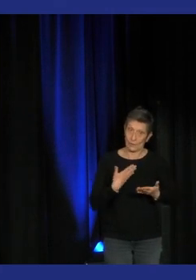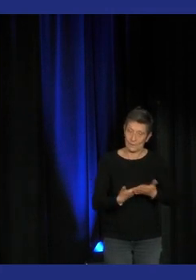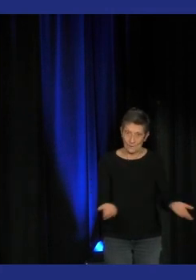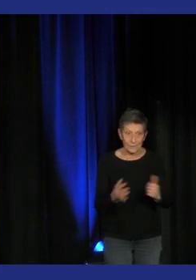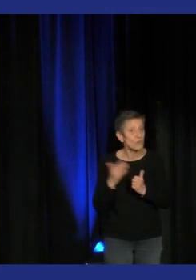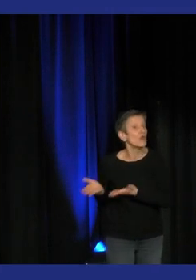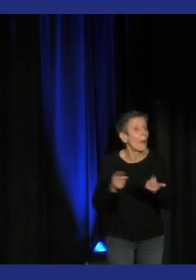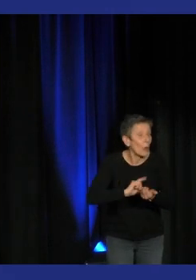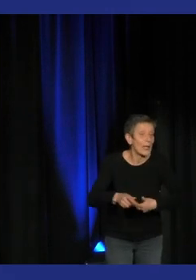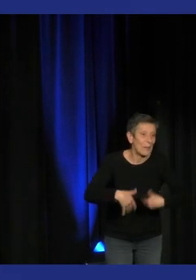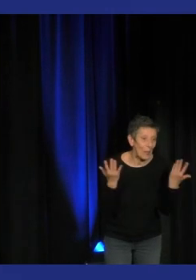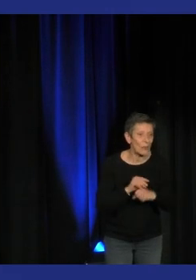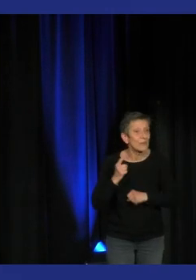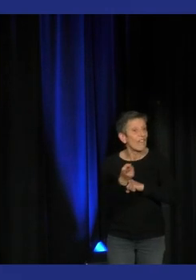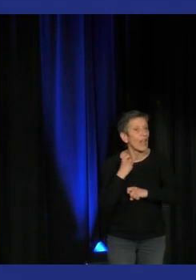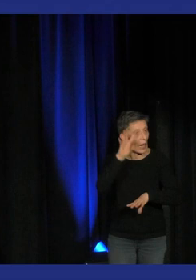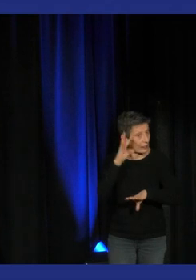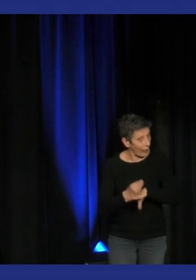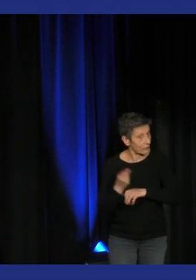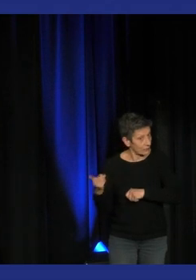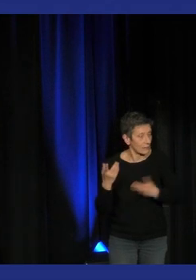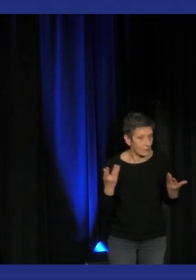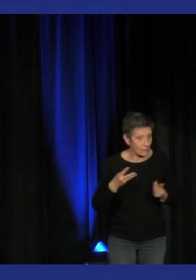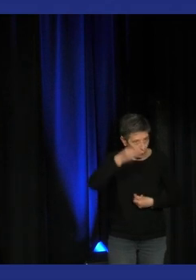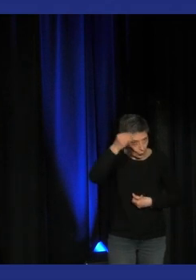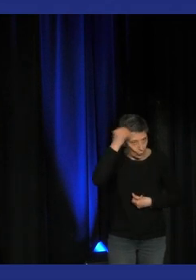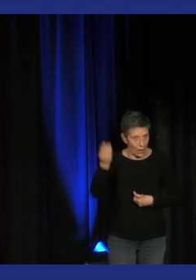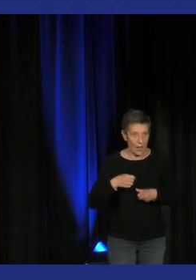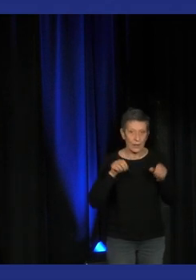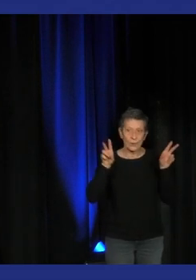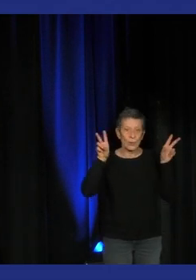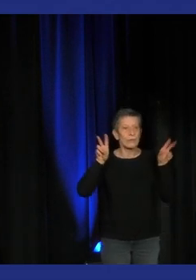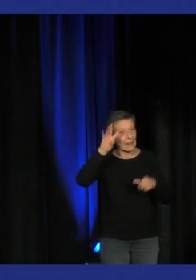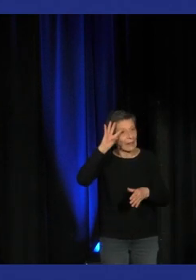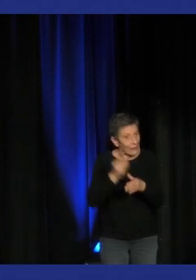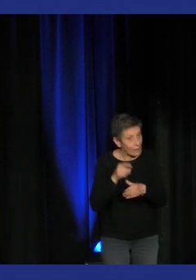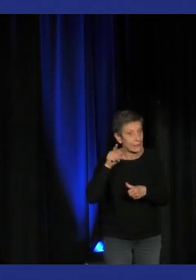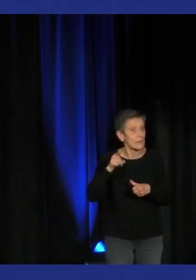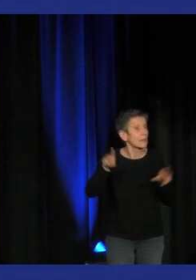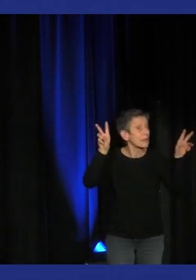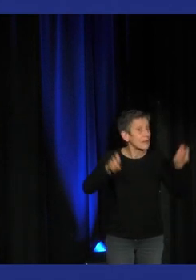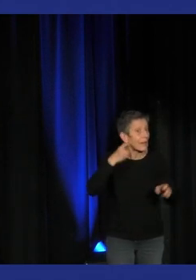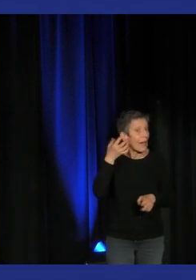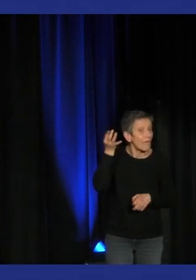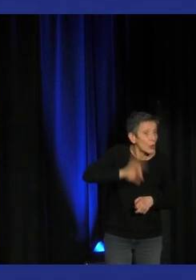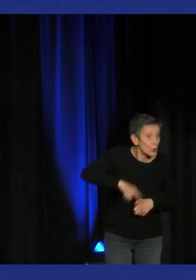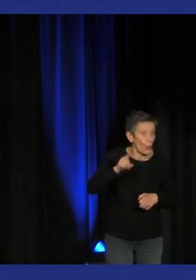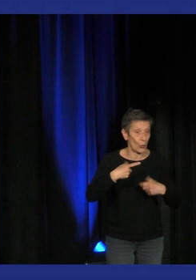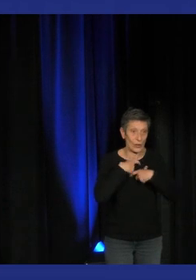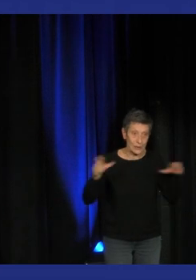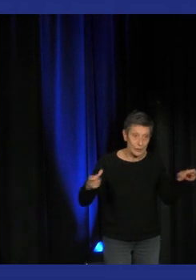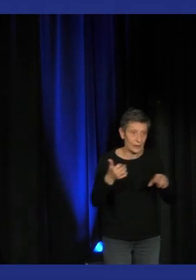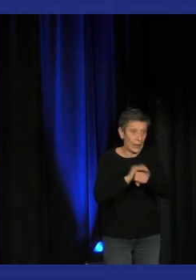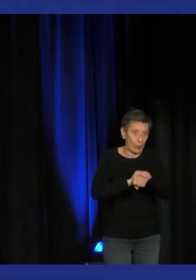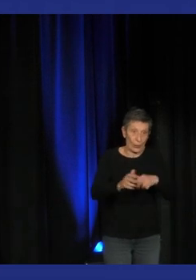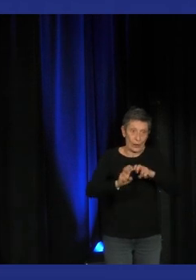ouvrage est tiré de votre thèse de doctorat qui s'intitule « L'invention, donc la thèse, hein, de l'accessibilité des politiques de transport